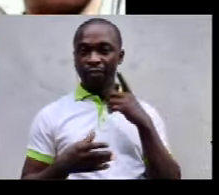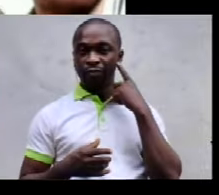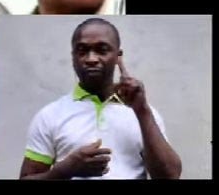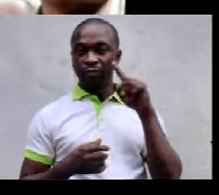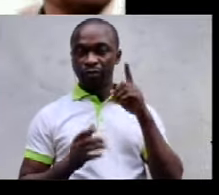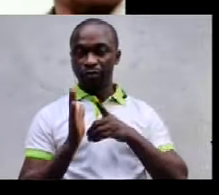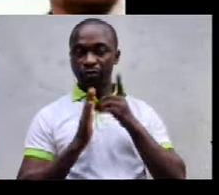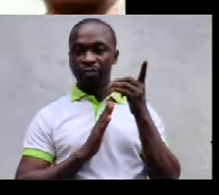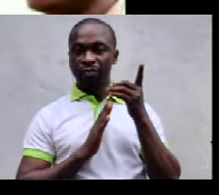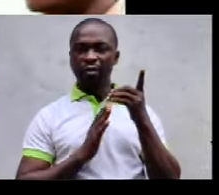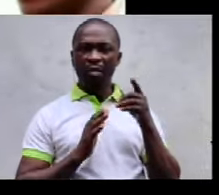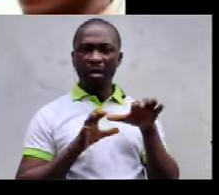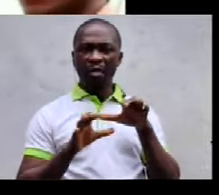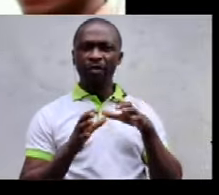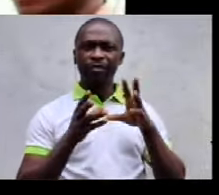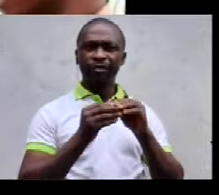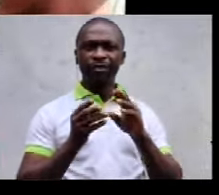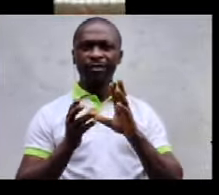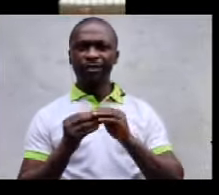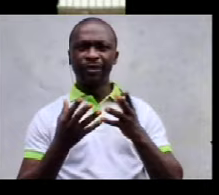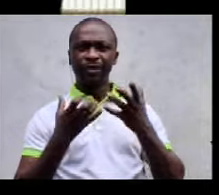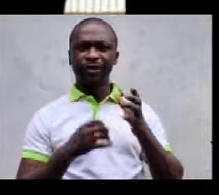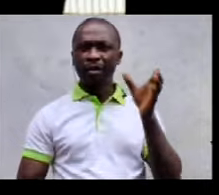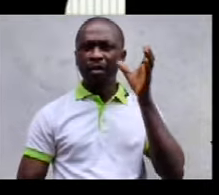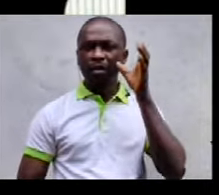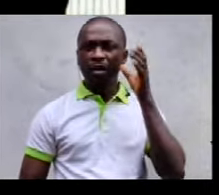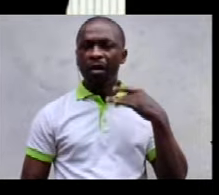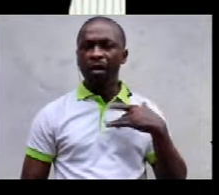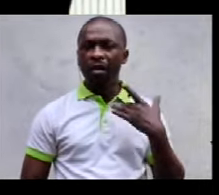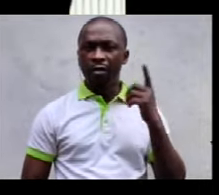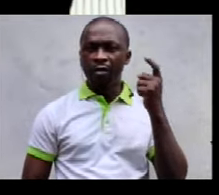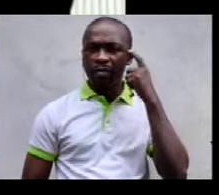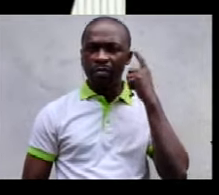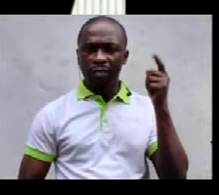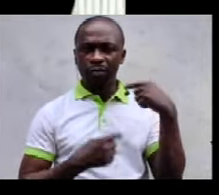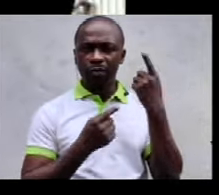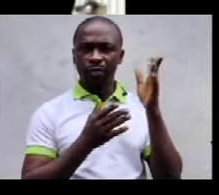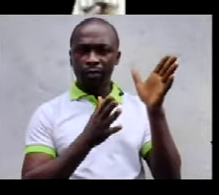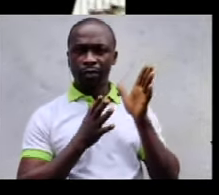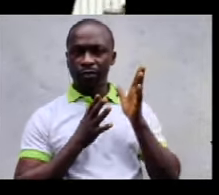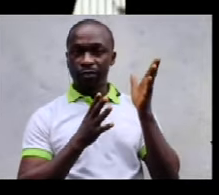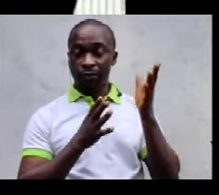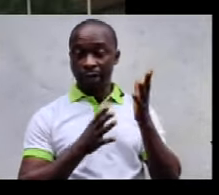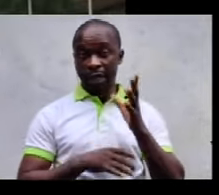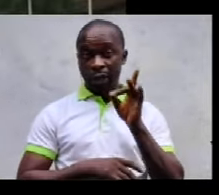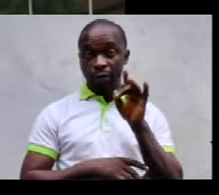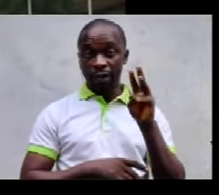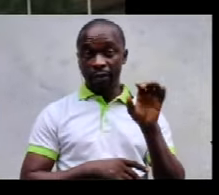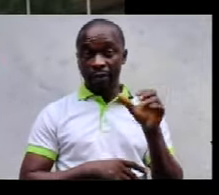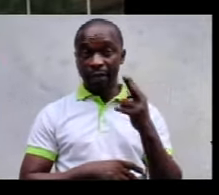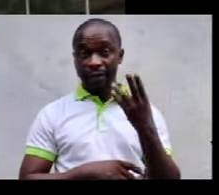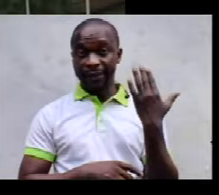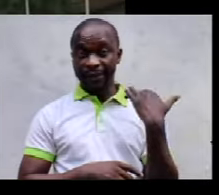plaident pour le retour de la paix et la sécurité dans la région. Elles demandent l'aide du gouvernement à l'occasion de la Journée mondiale des droits de la